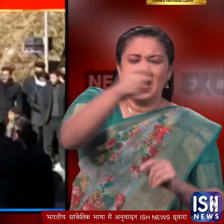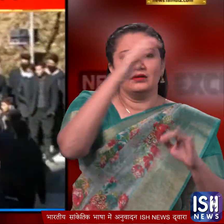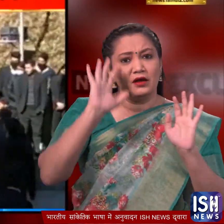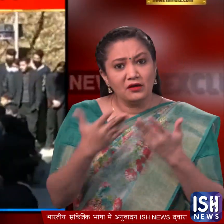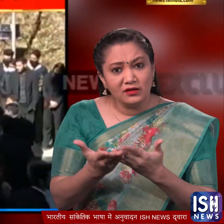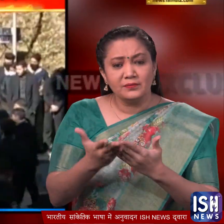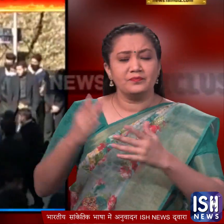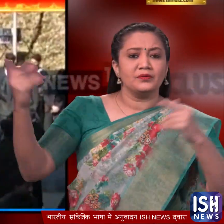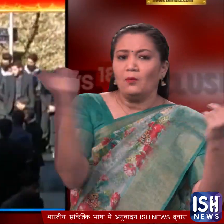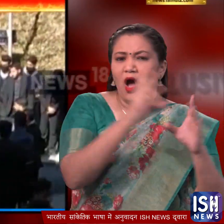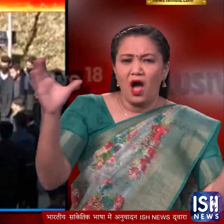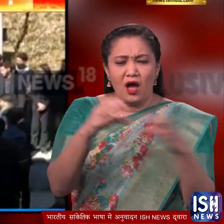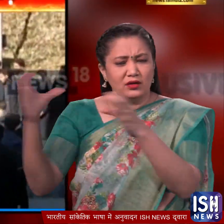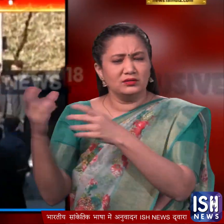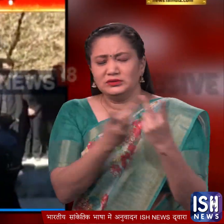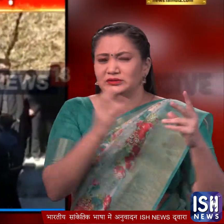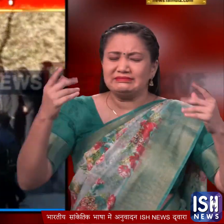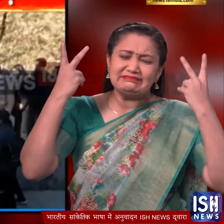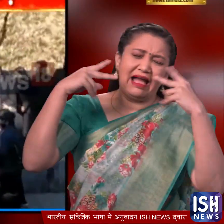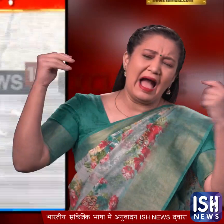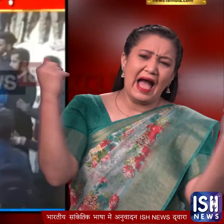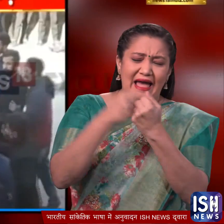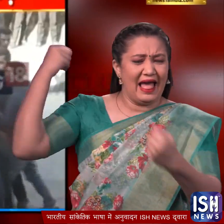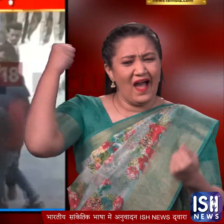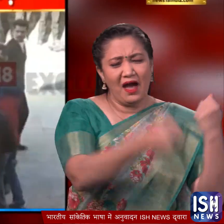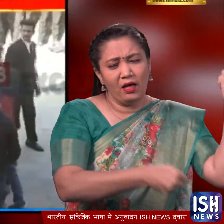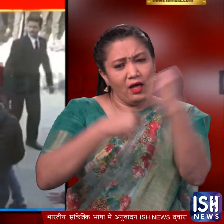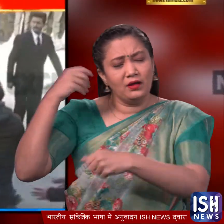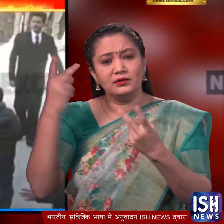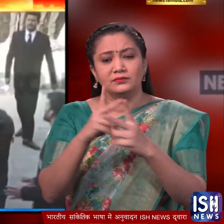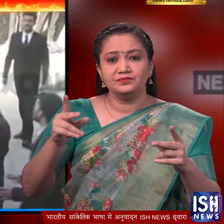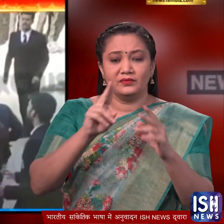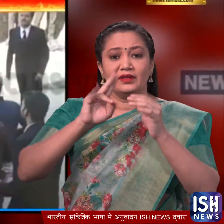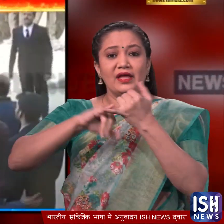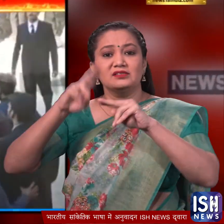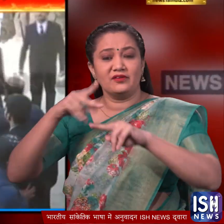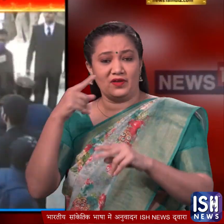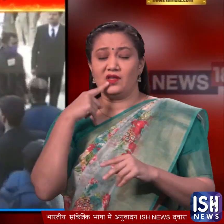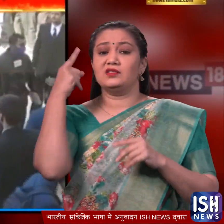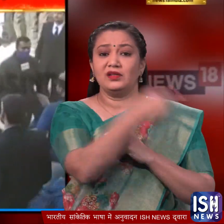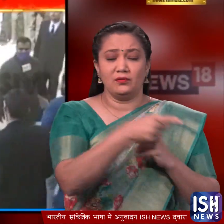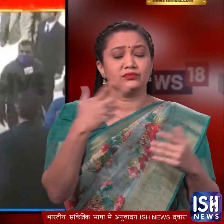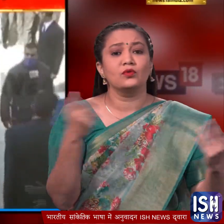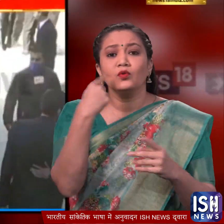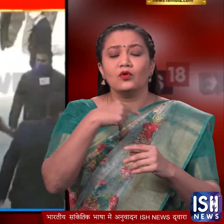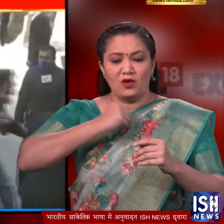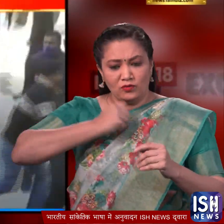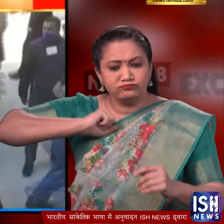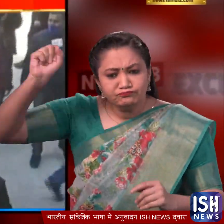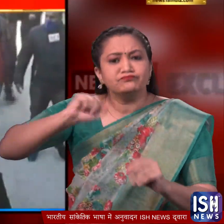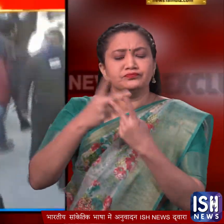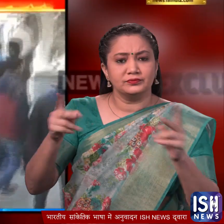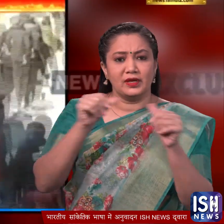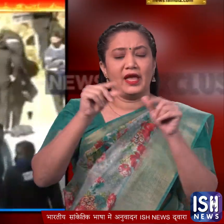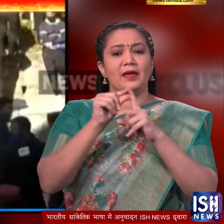दिया, जिसके बाद दोनों ही तरफ के लोगों ने एक दूसरे को जमकर पीटा। लेफ्ट पार्टी की छात्र इकाई एसएफआई के लोगों ने आरोप लगाया कि उनके प्रदर्शन के